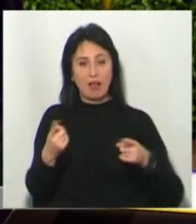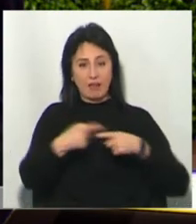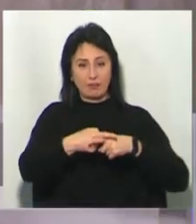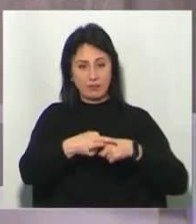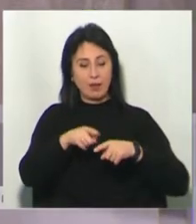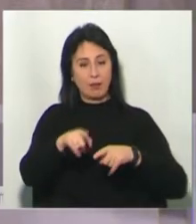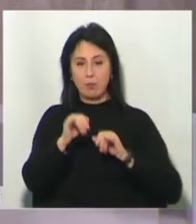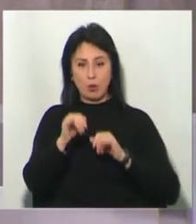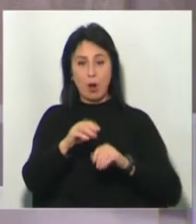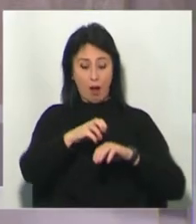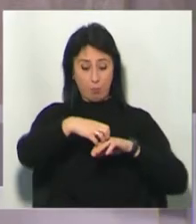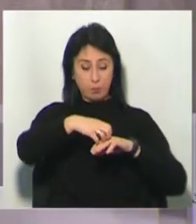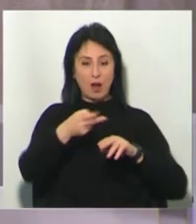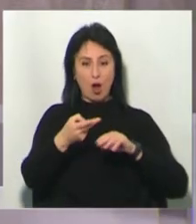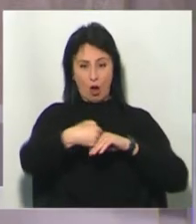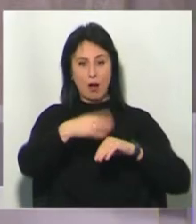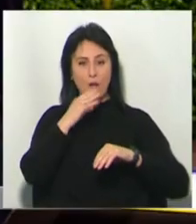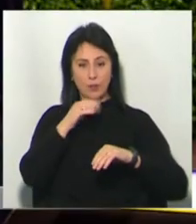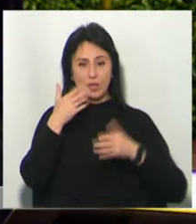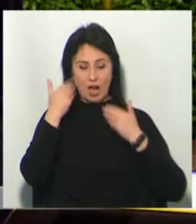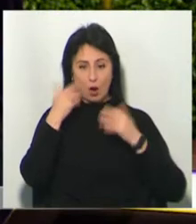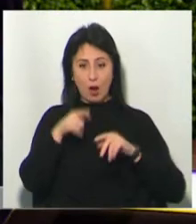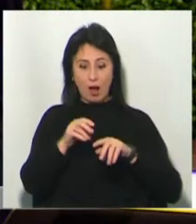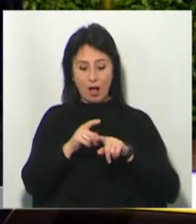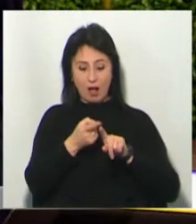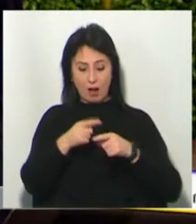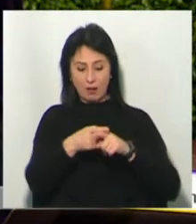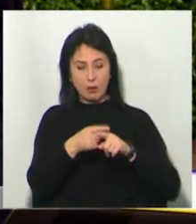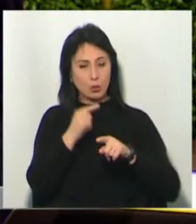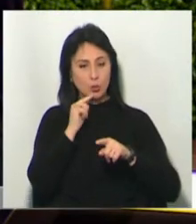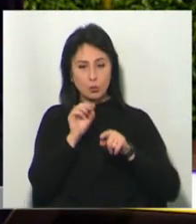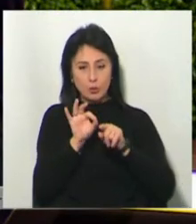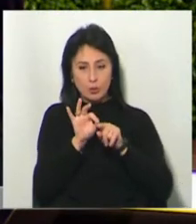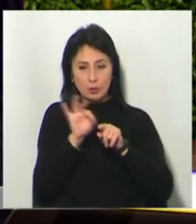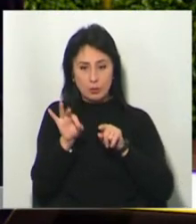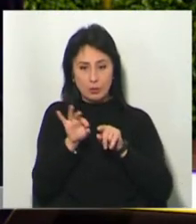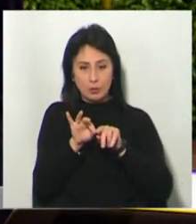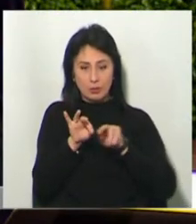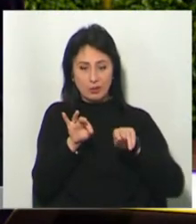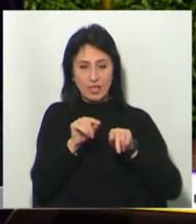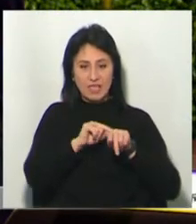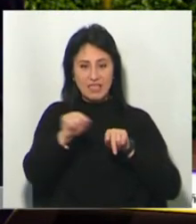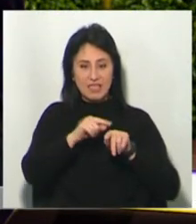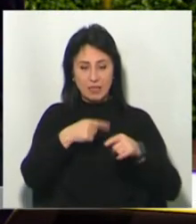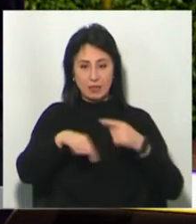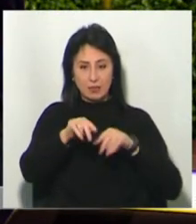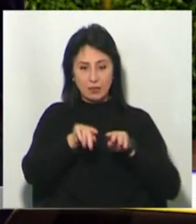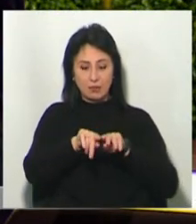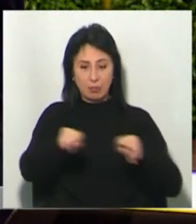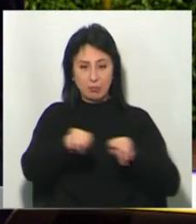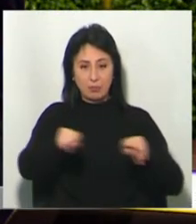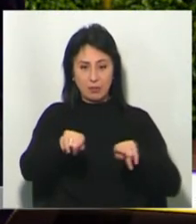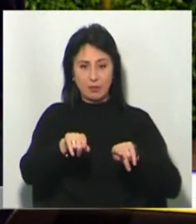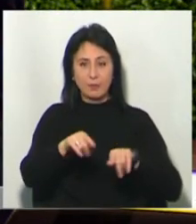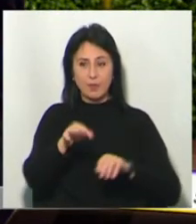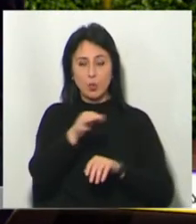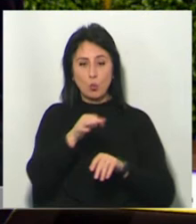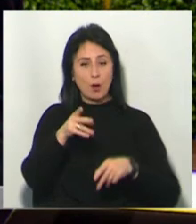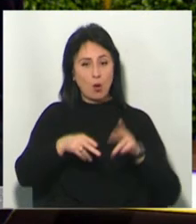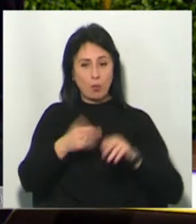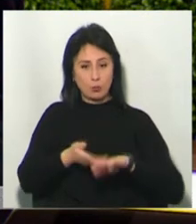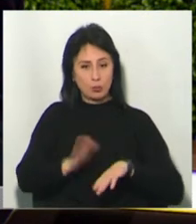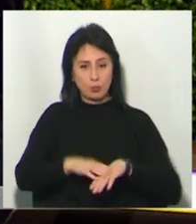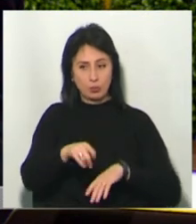გადახლართული და იმ თავის ტვინის იმ არსებულ ნაწილში ხდება ეგრეთ წოდებული გაქურდვა სისხლის მიმოქცევის და ის უბანი